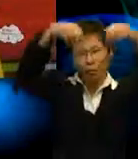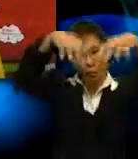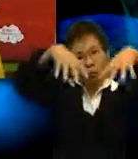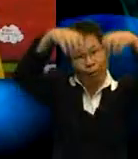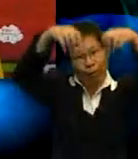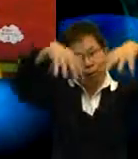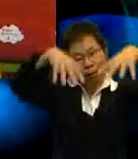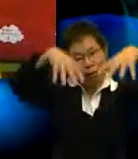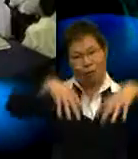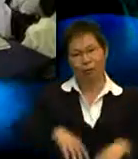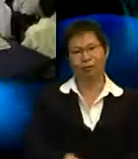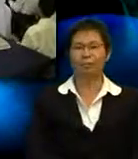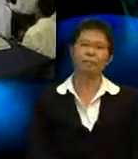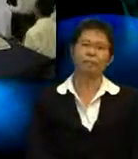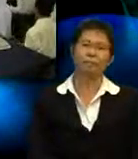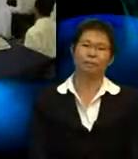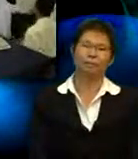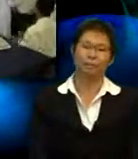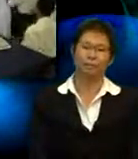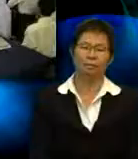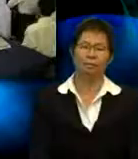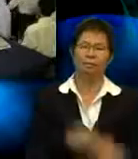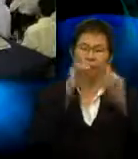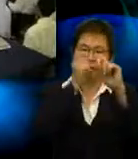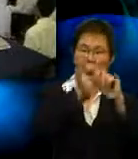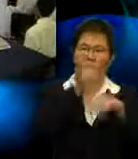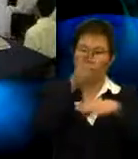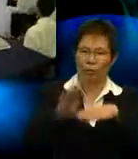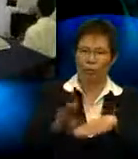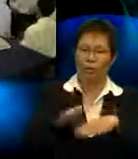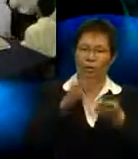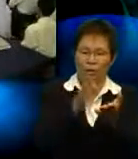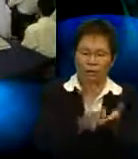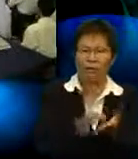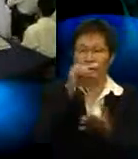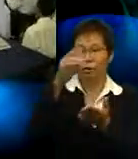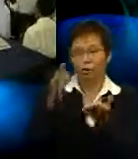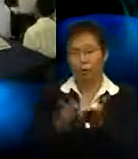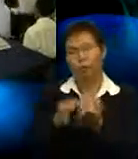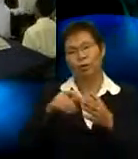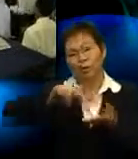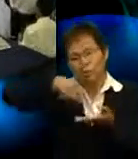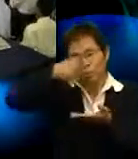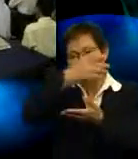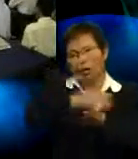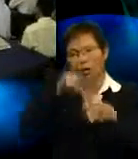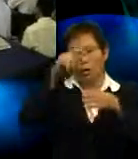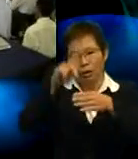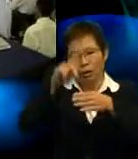menyala-nyalaan mentol. Paku besi siling satu sen. Sudu geluli